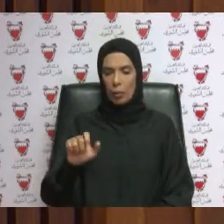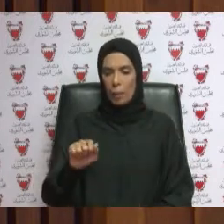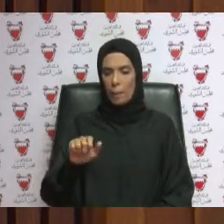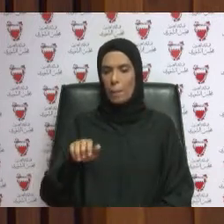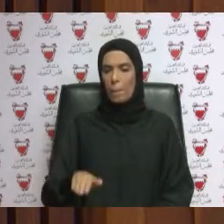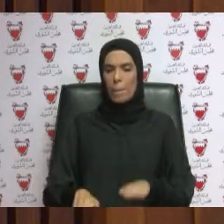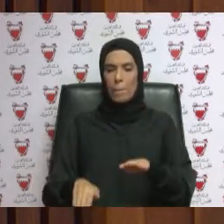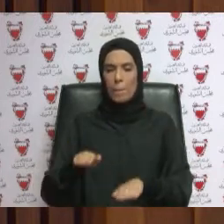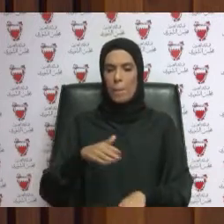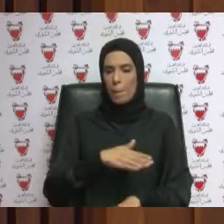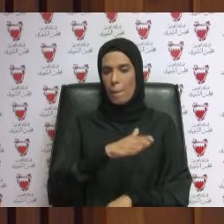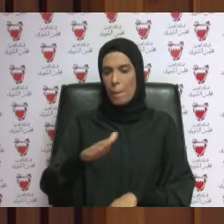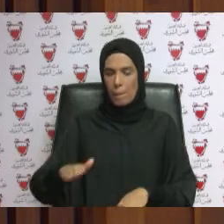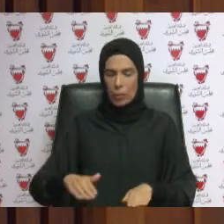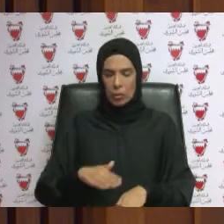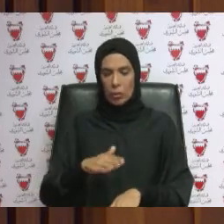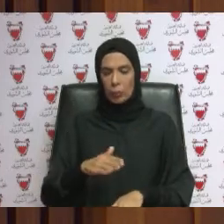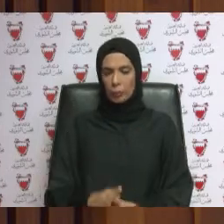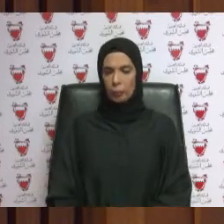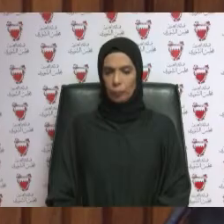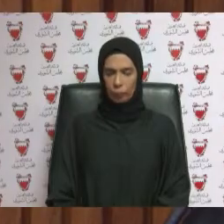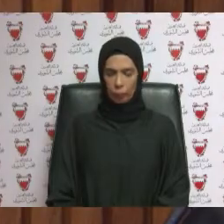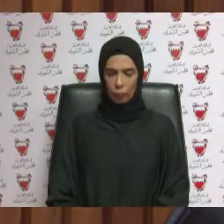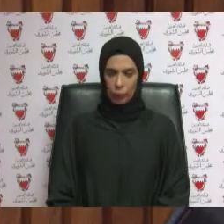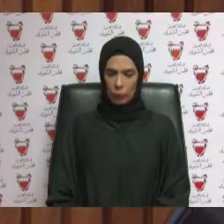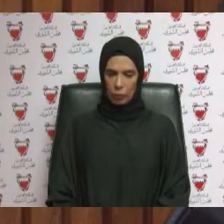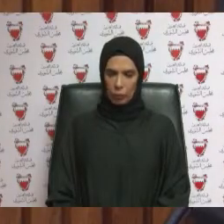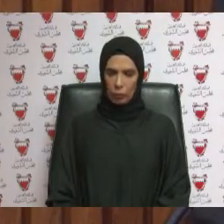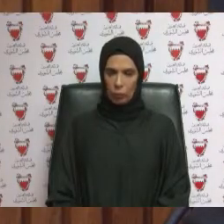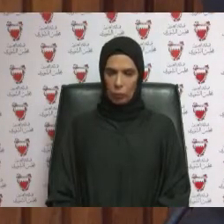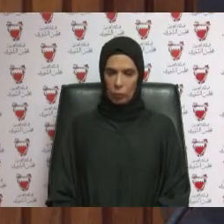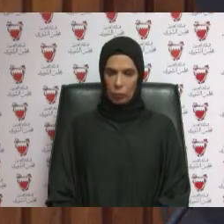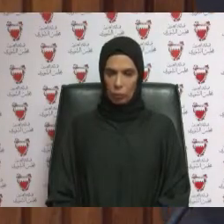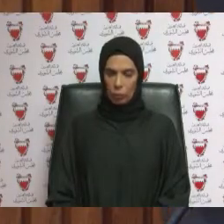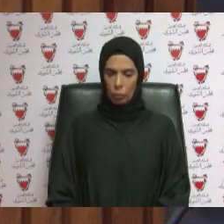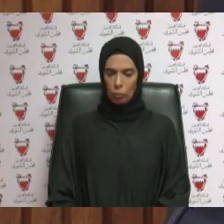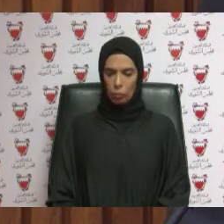العامة والمقدم من سعادة العضو دلال جاسم الزايد. شكرا جزيلا. آخر الأسقاطي تفضل.